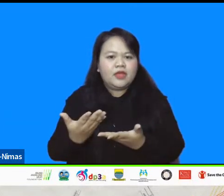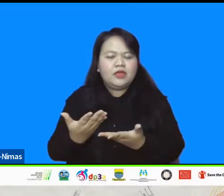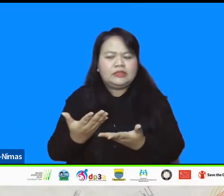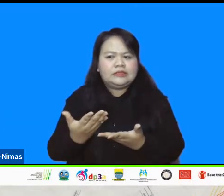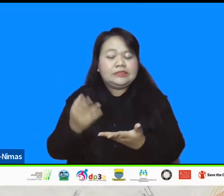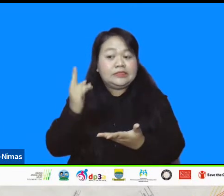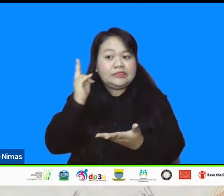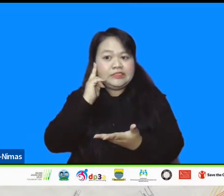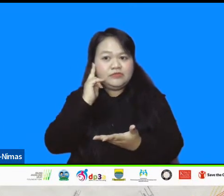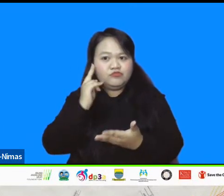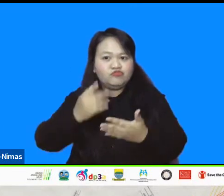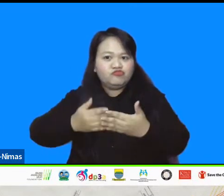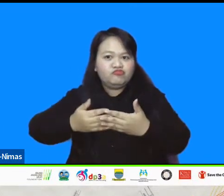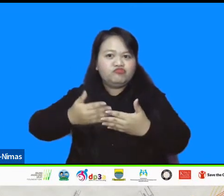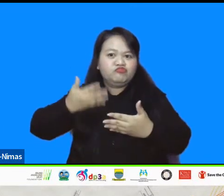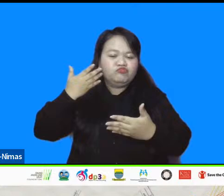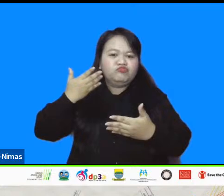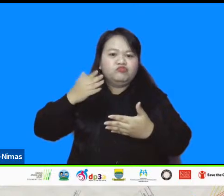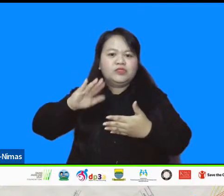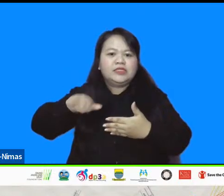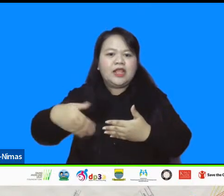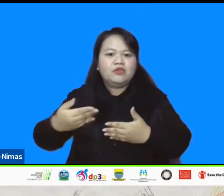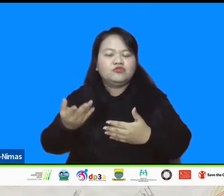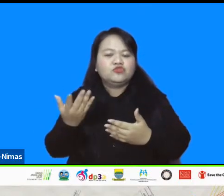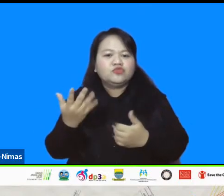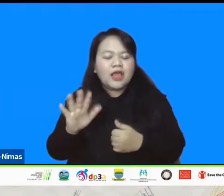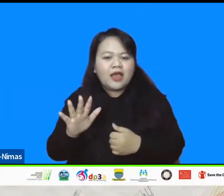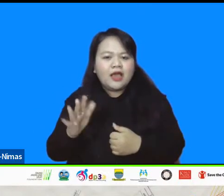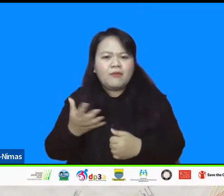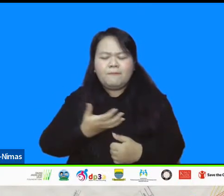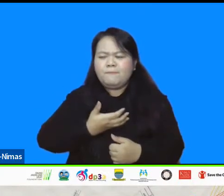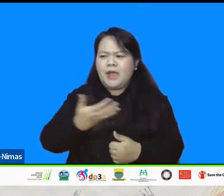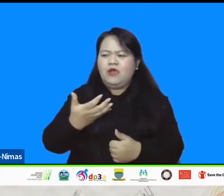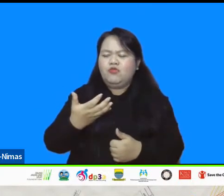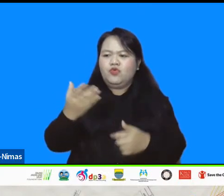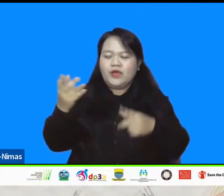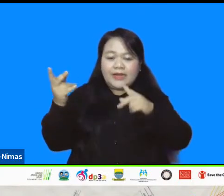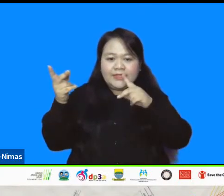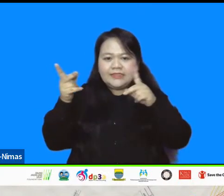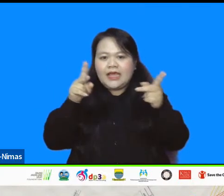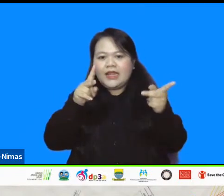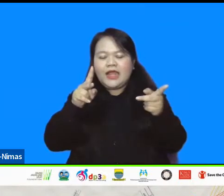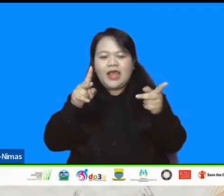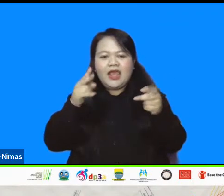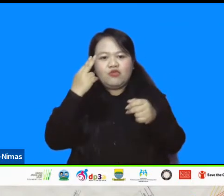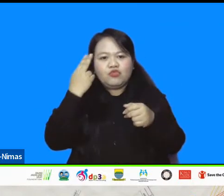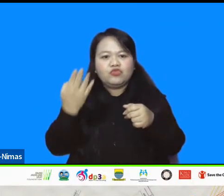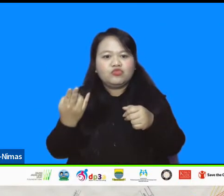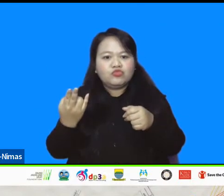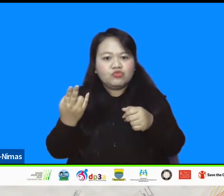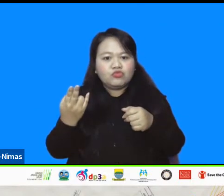sejak beberapa tahun yang lalu sudah ingin sekali merencanakan untuk